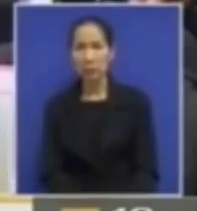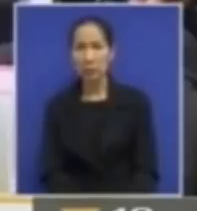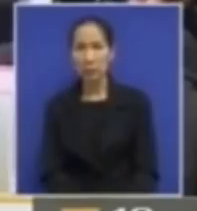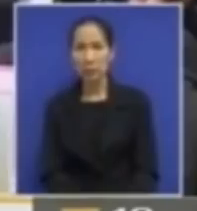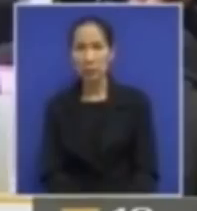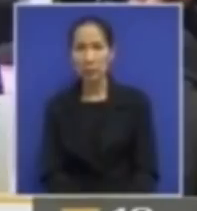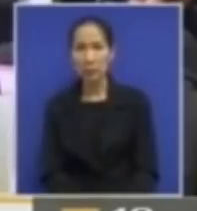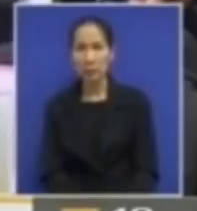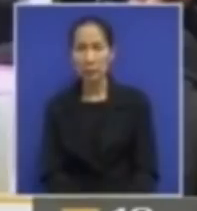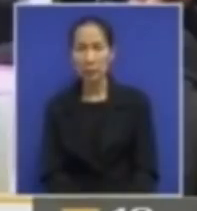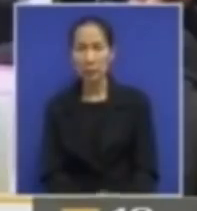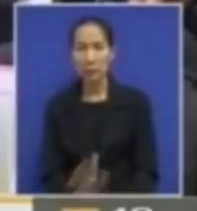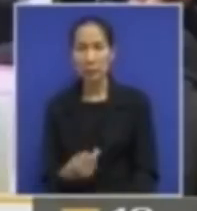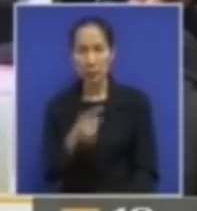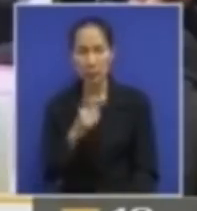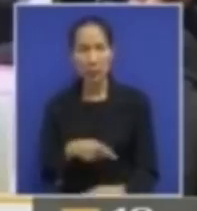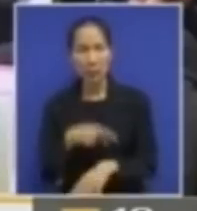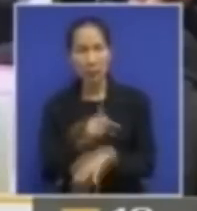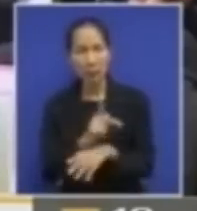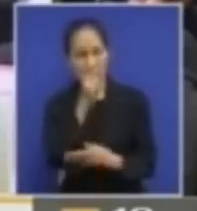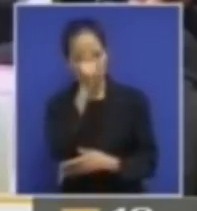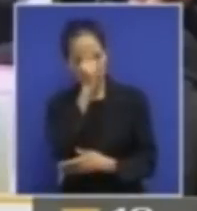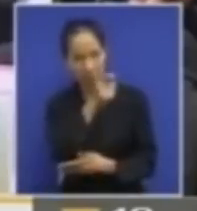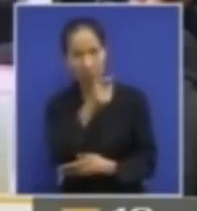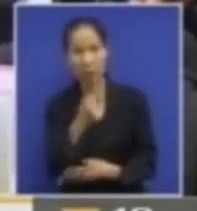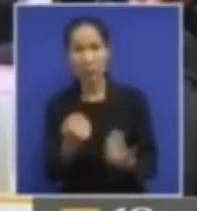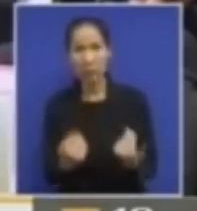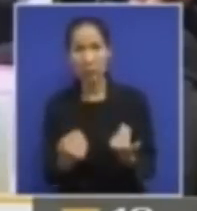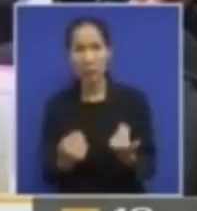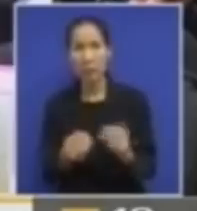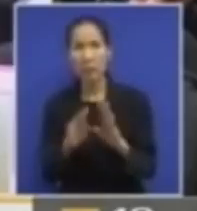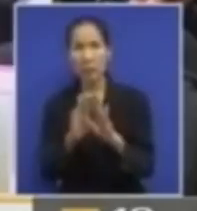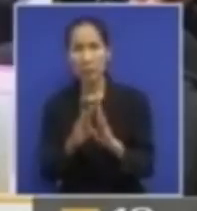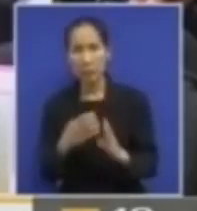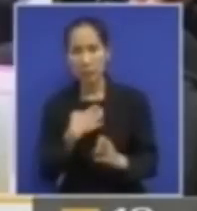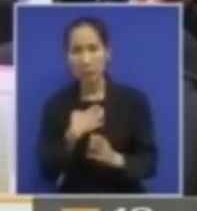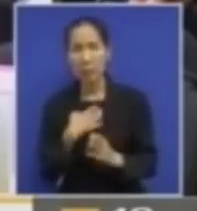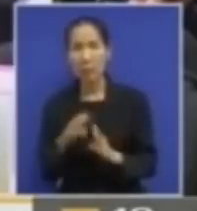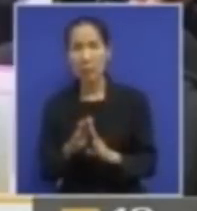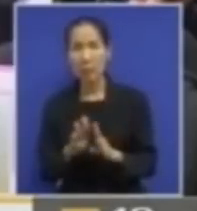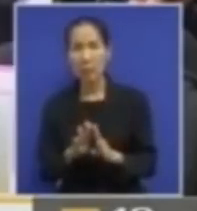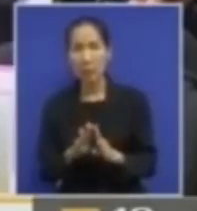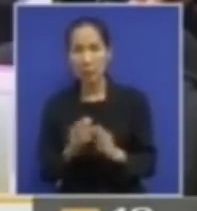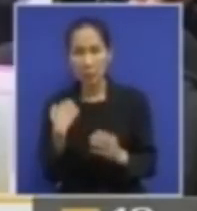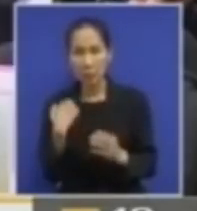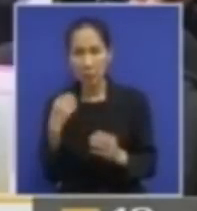ท่านประธานเคารพครับในตรงนี้ผมเปิด Twitter เพื่อการนี้โดยเฉพาะขนาดนี้ 9,000 รีทวิต